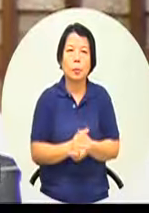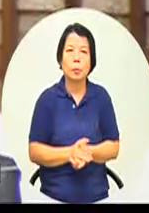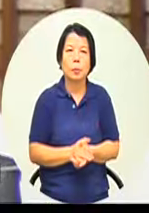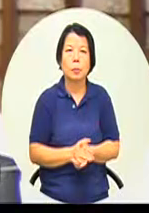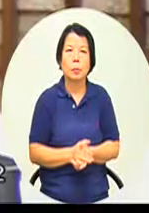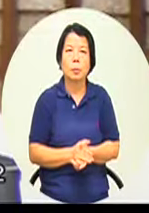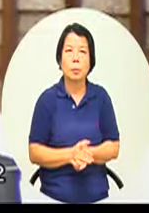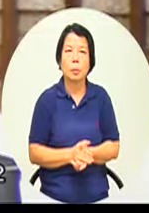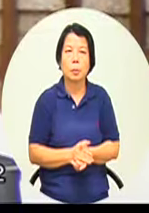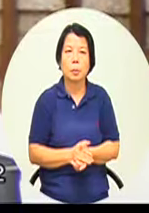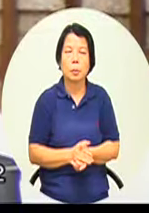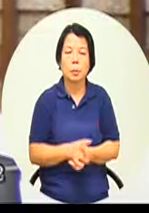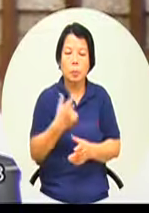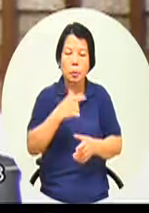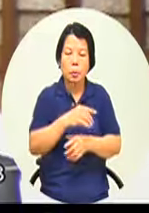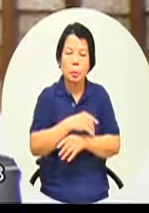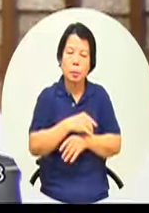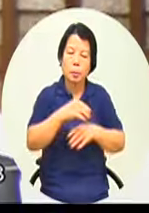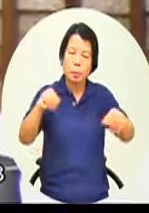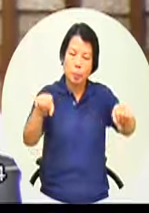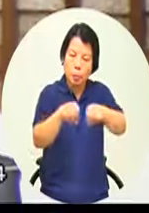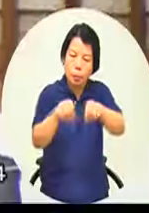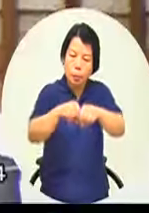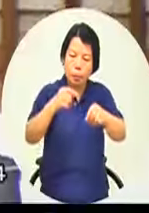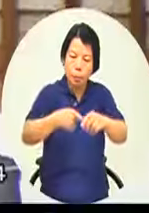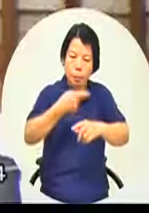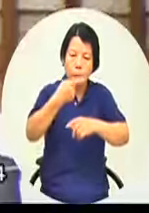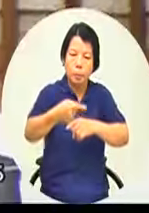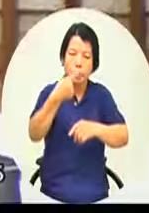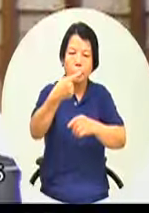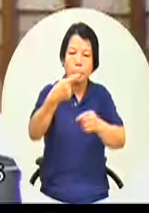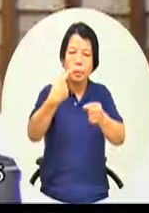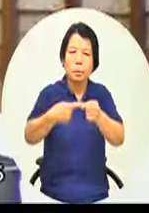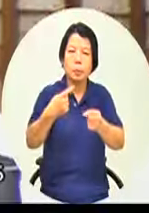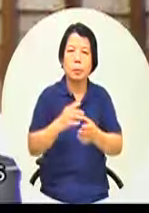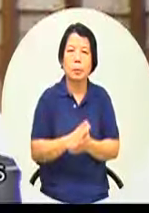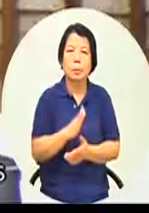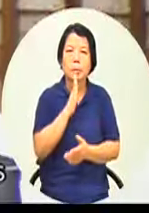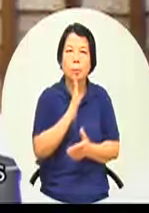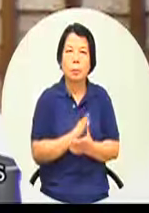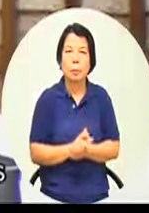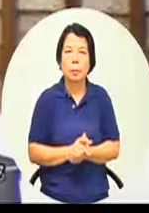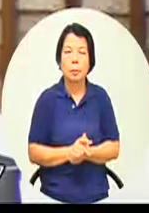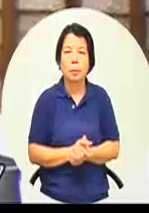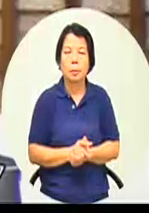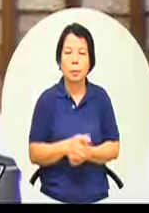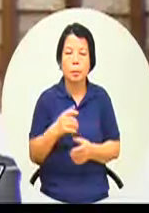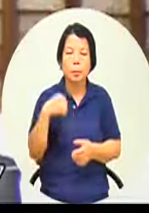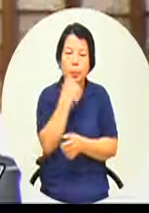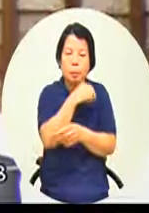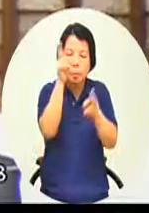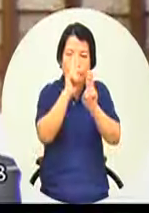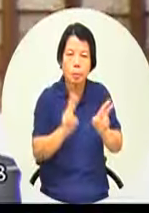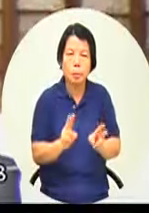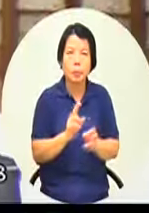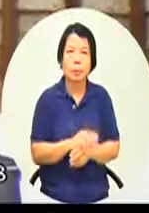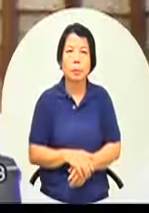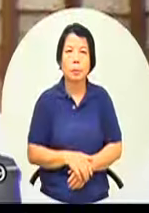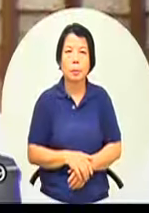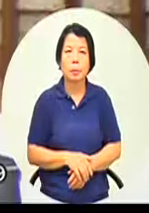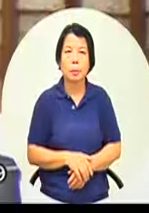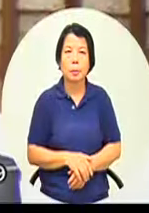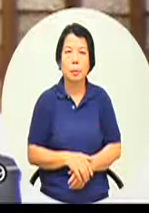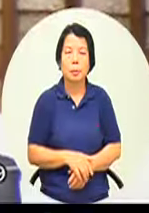我们的这种管线哈。再上来的1米，就是我们的台电的这